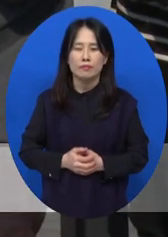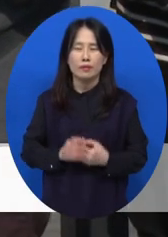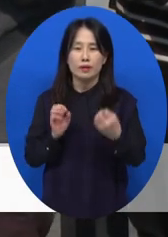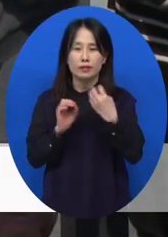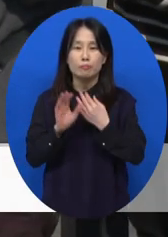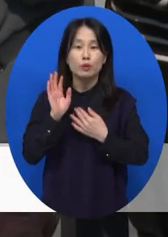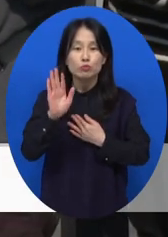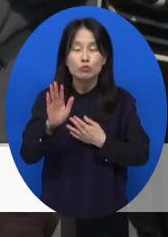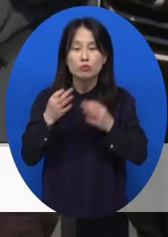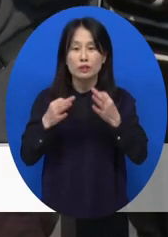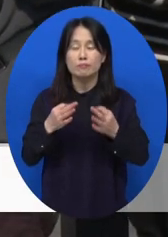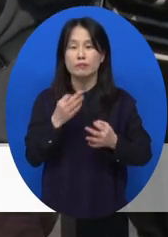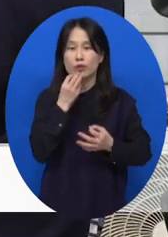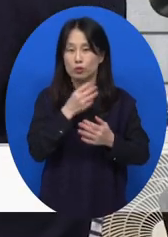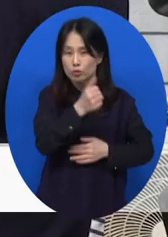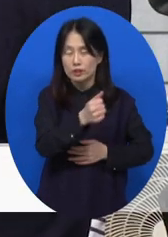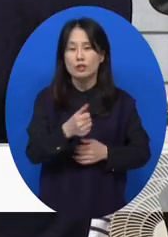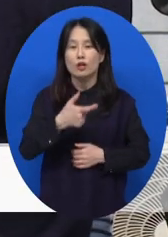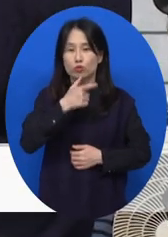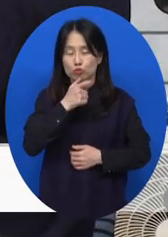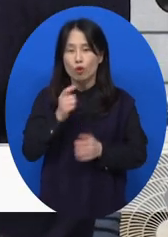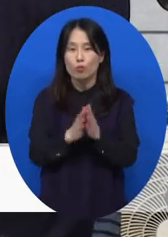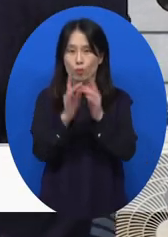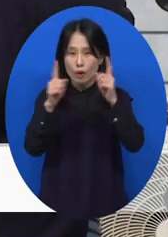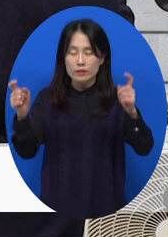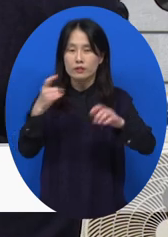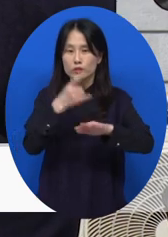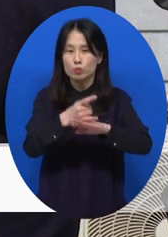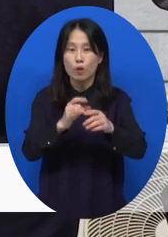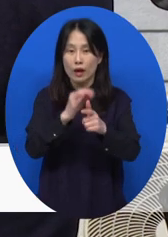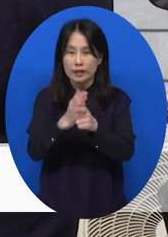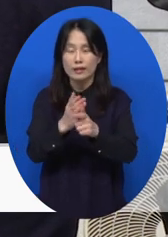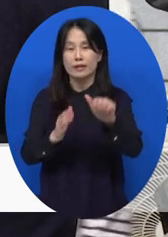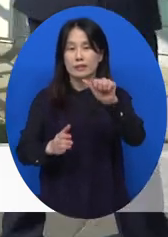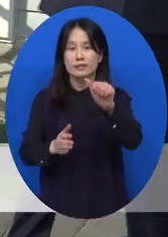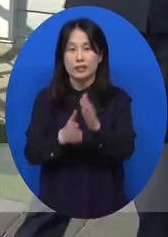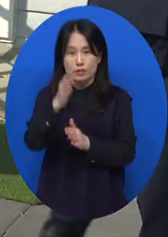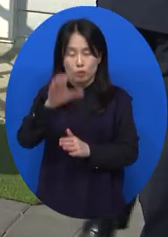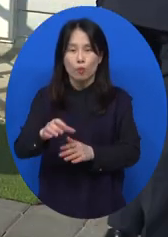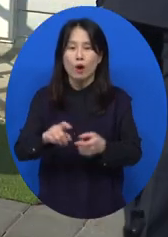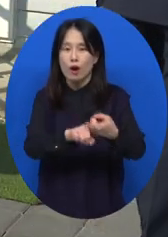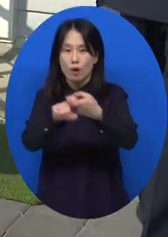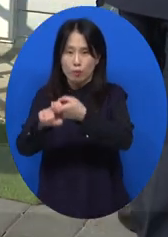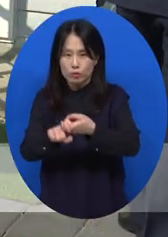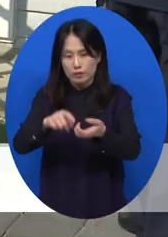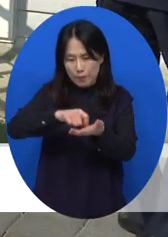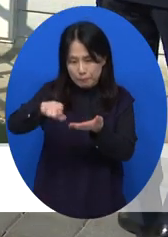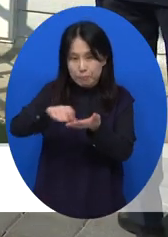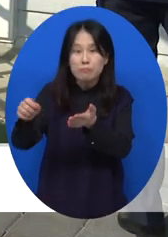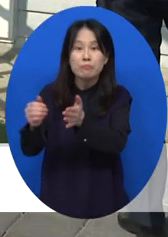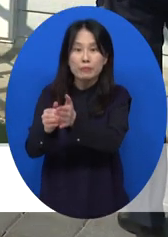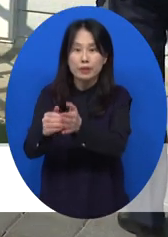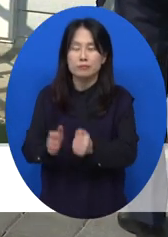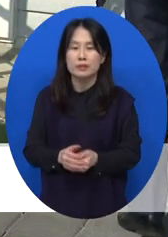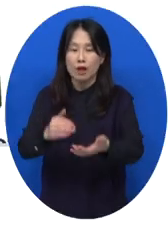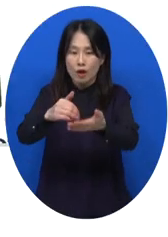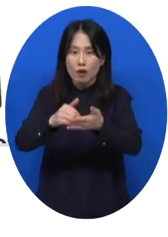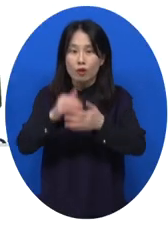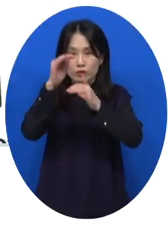김 지사는 수원, 화성, 안양, 의왕, 용인 등 5개 시와 공동 건의문에 서명했습니다.